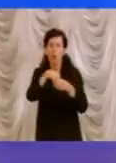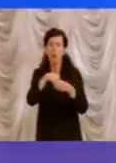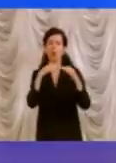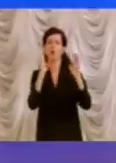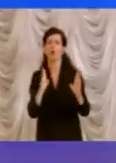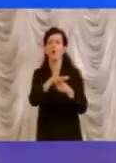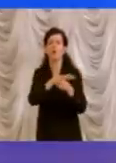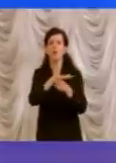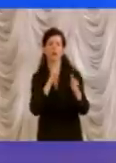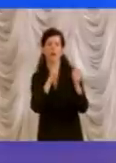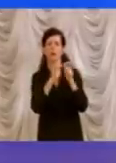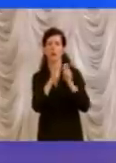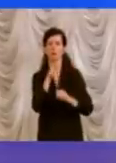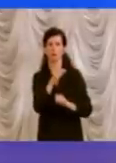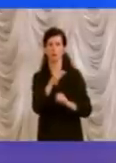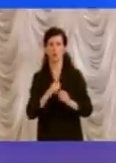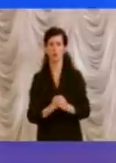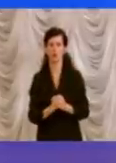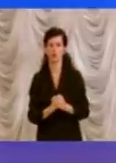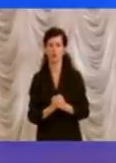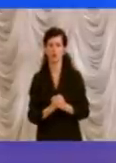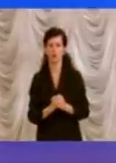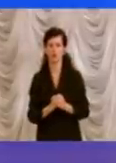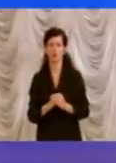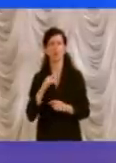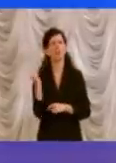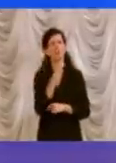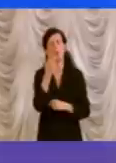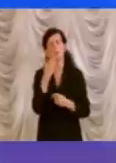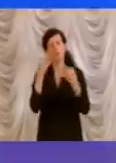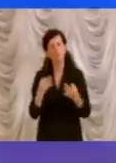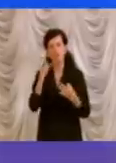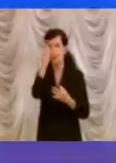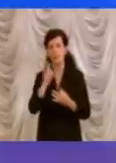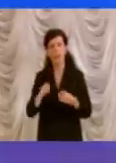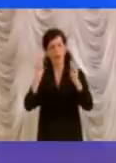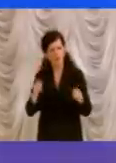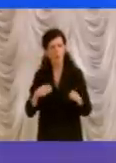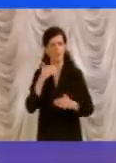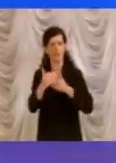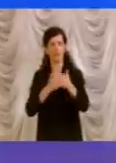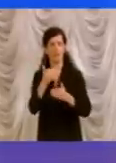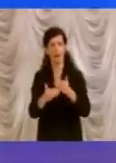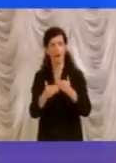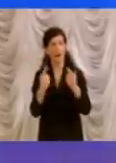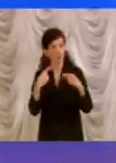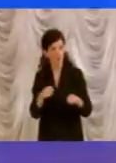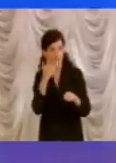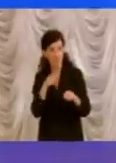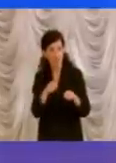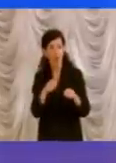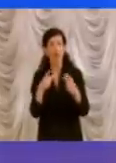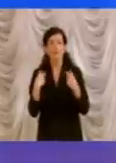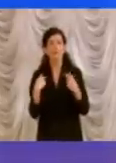vogliamo tutti che il paese riparte ma l'unico modo per convivere in questa nuova fase con il virus